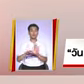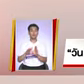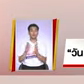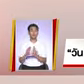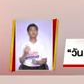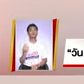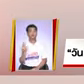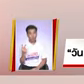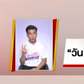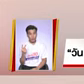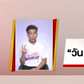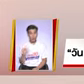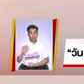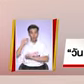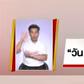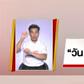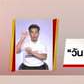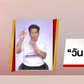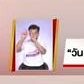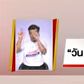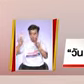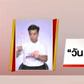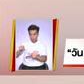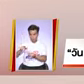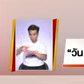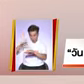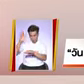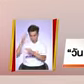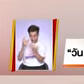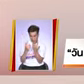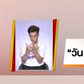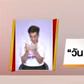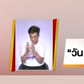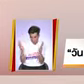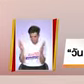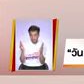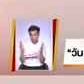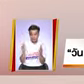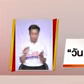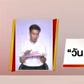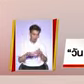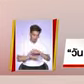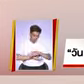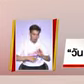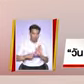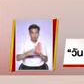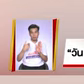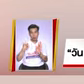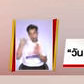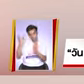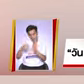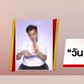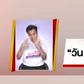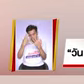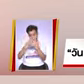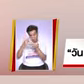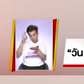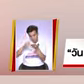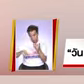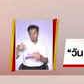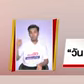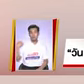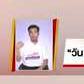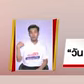ติดป้ายหาเสียงเกินจำนวนที่กกตกำหนดผมมีหลักฐานครบถ้วนอยู่ในมือซึ่งมีโทษอาญาทั้งจำทั้งปรับนะครับ